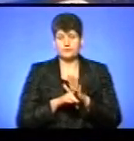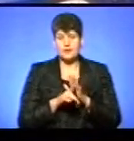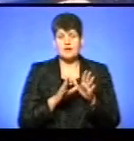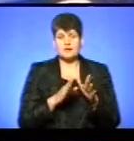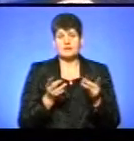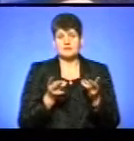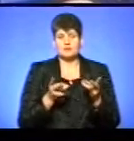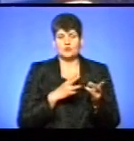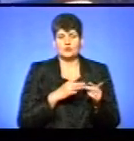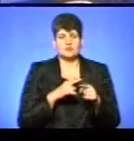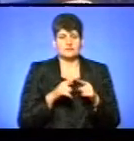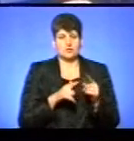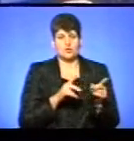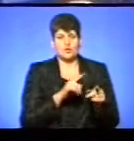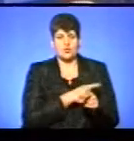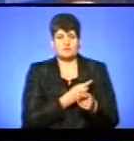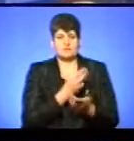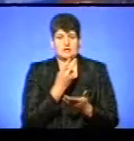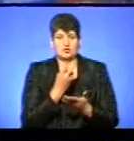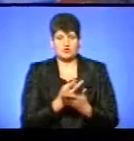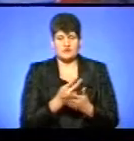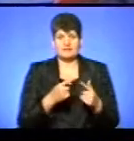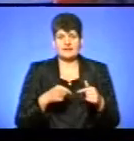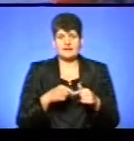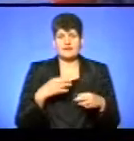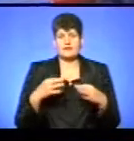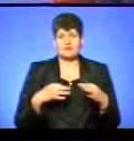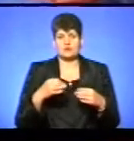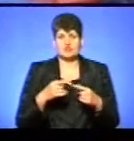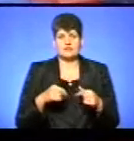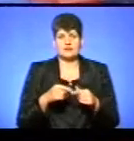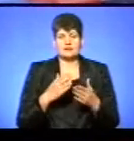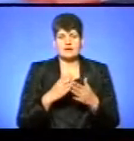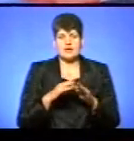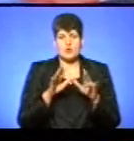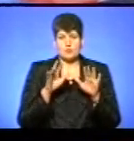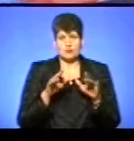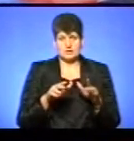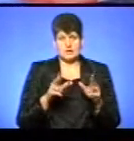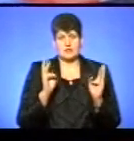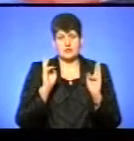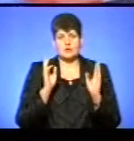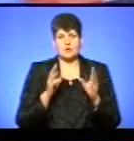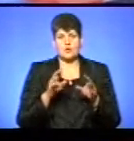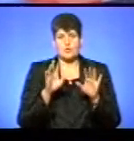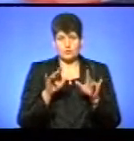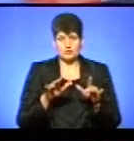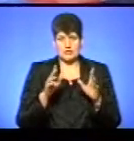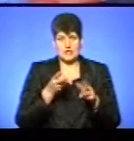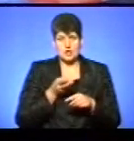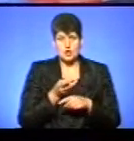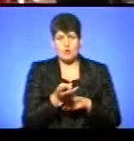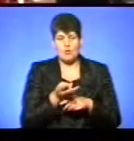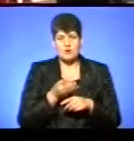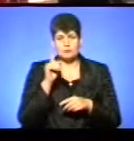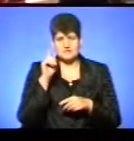його терміново госпіталізувати у відділення неврологічне, в якому є комп'ютерний томограф, і відповідно ми будемо знати,